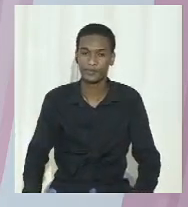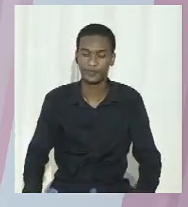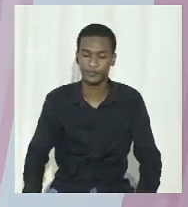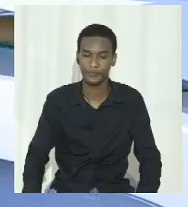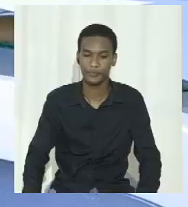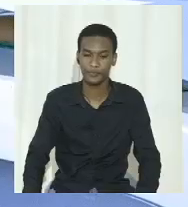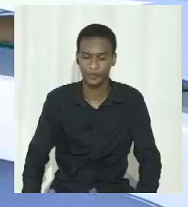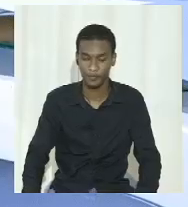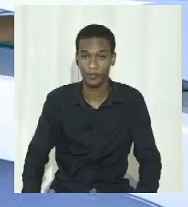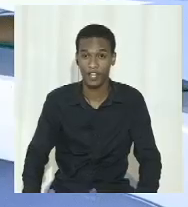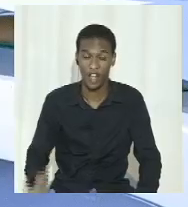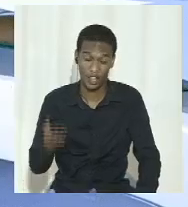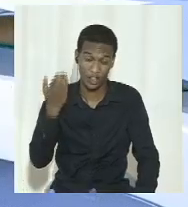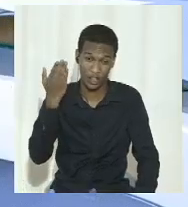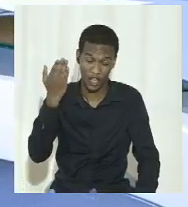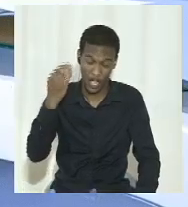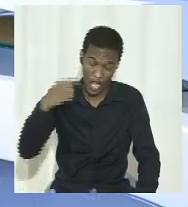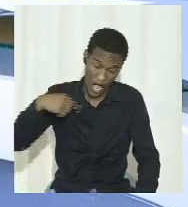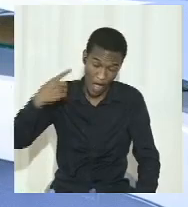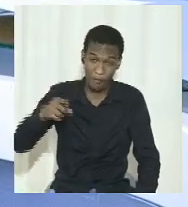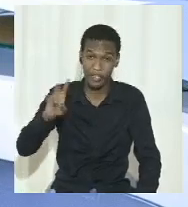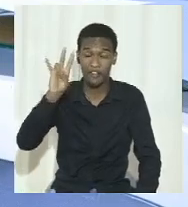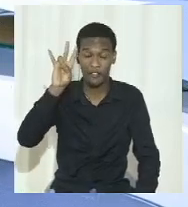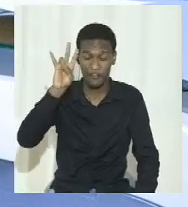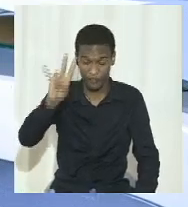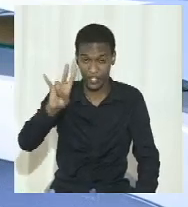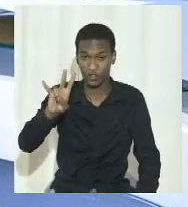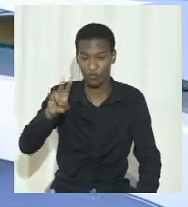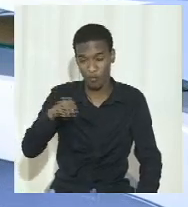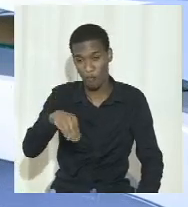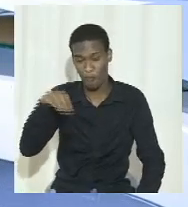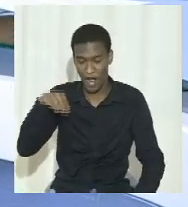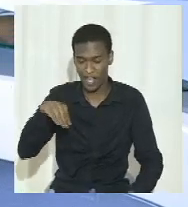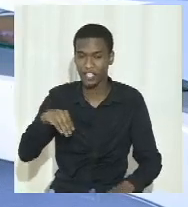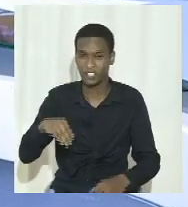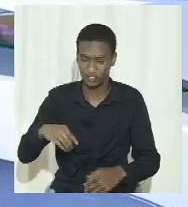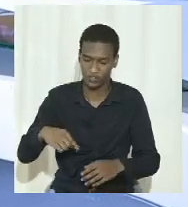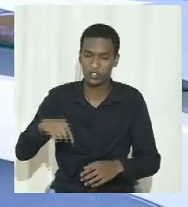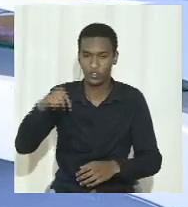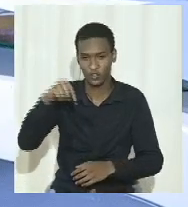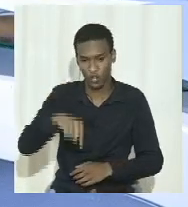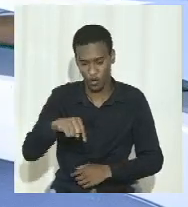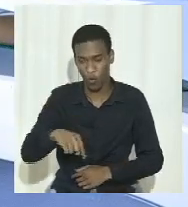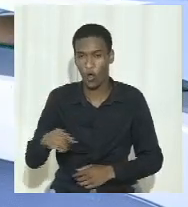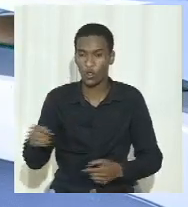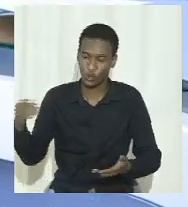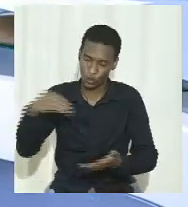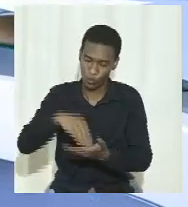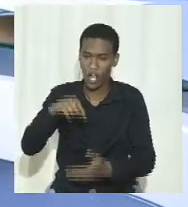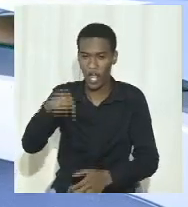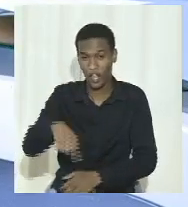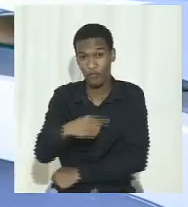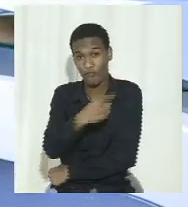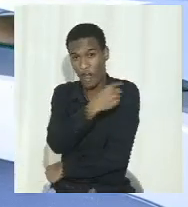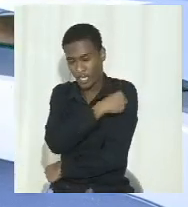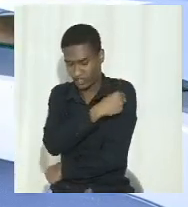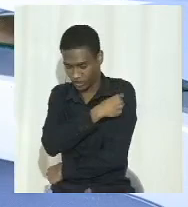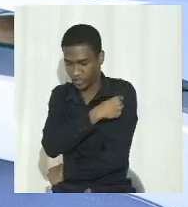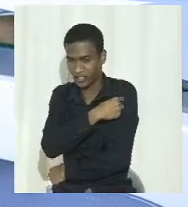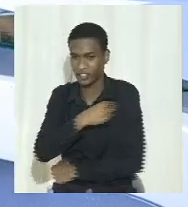Ny fitome ho avy izao no tonga eto amintsika ny vaksiny adina amin'ny